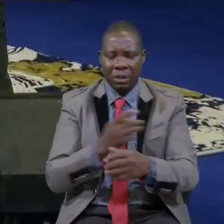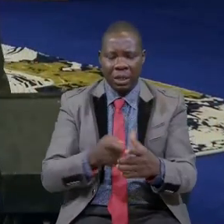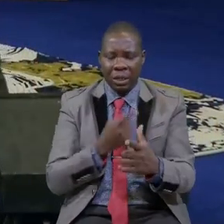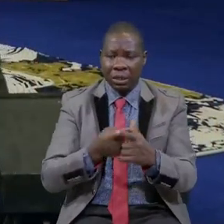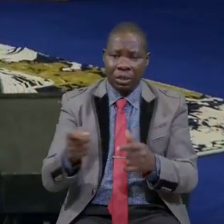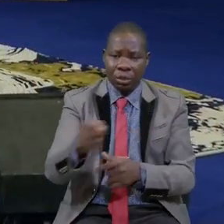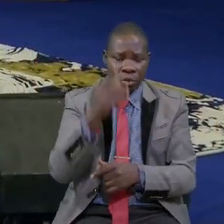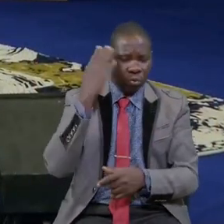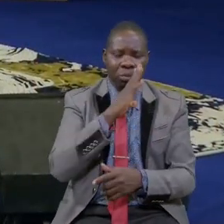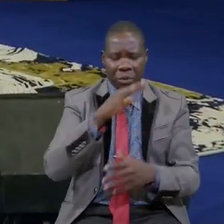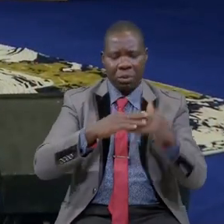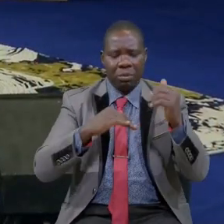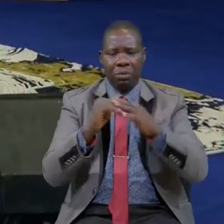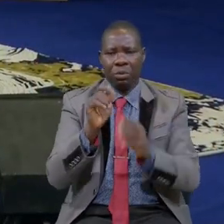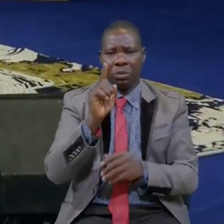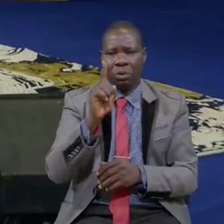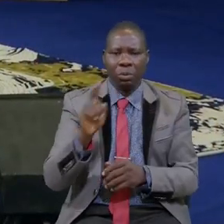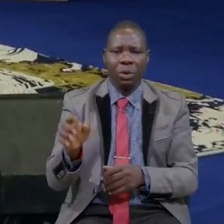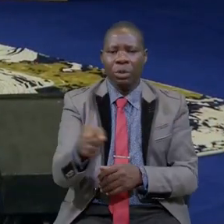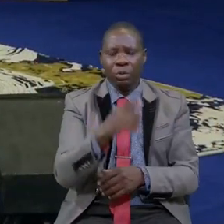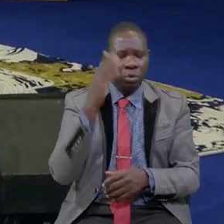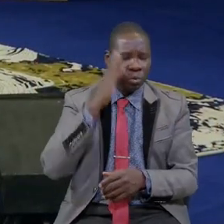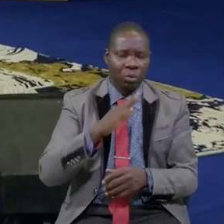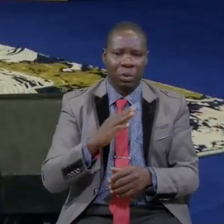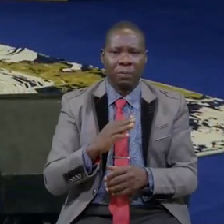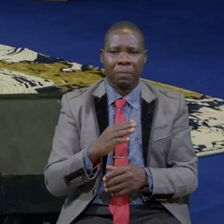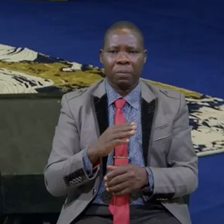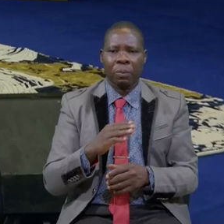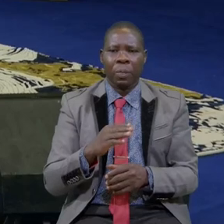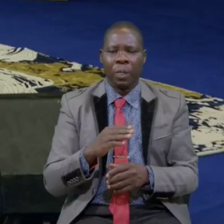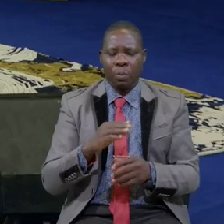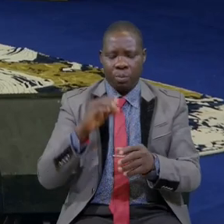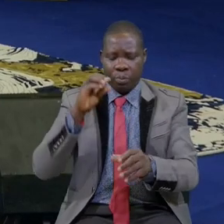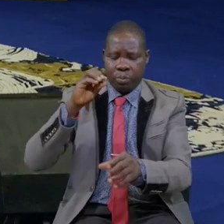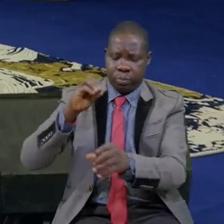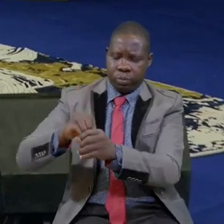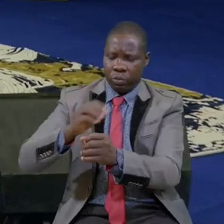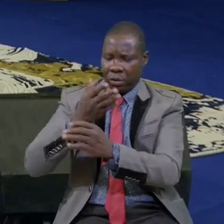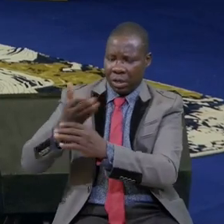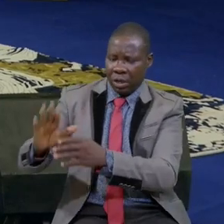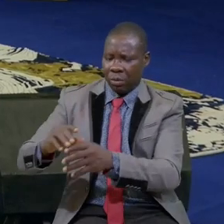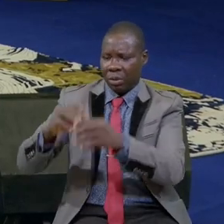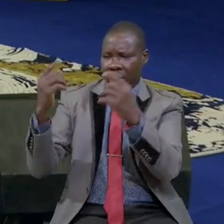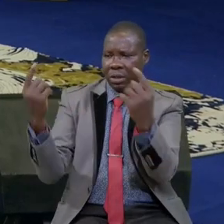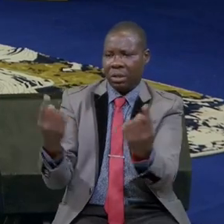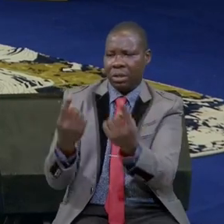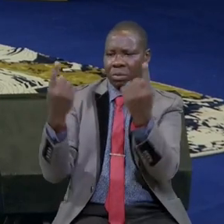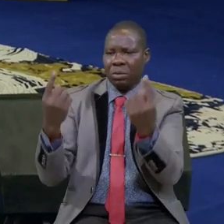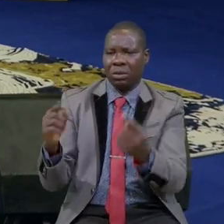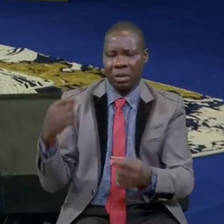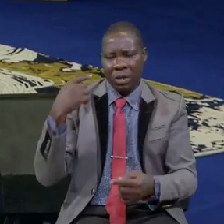seras rebâti, rétabli. Si tu éloignes l'iniquité de ta